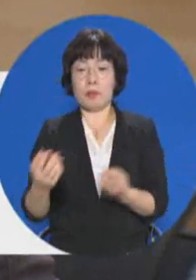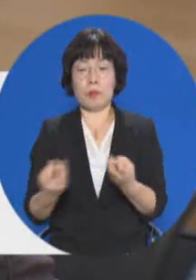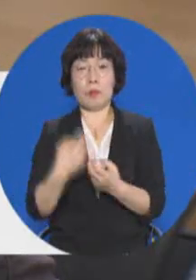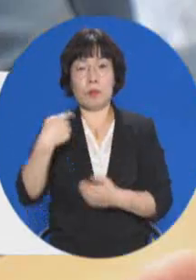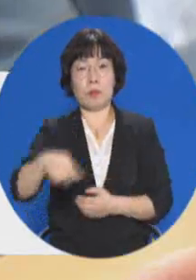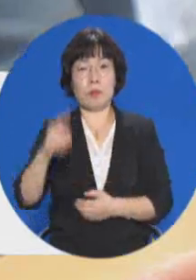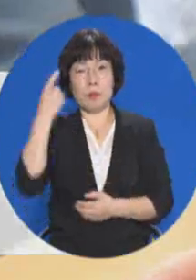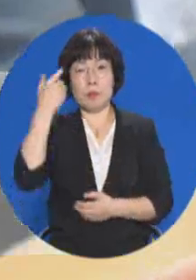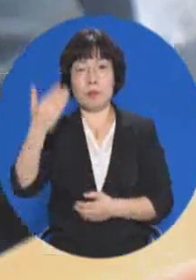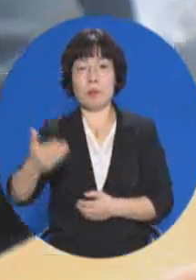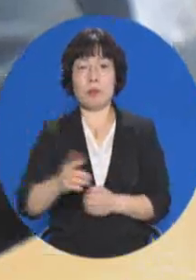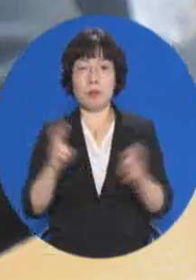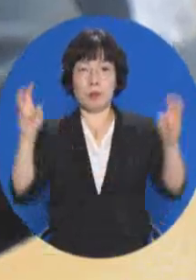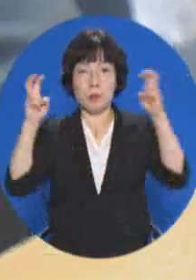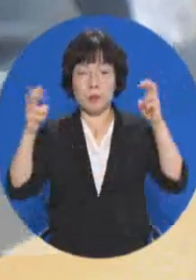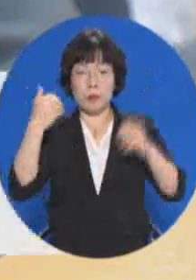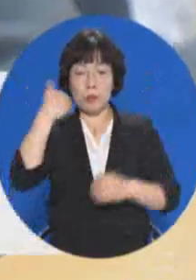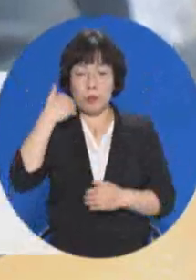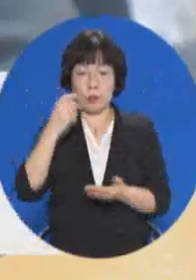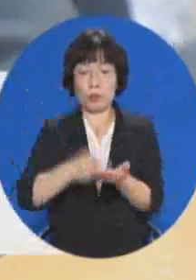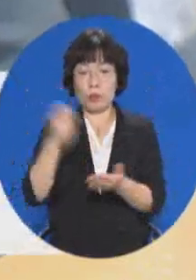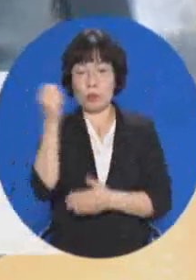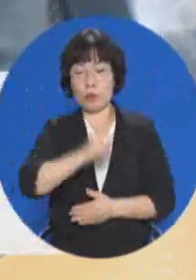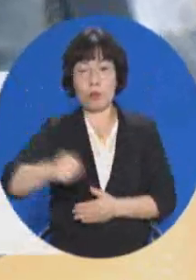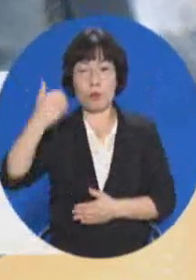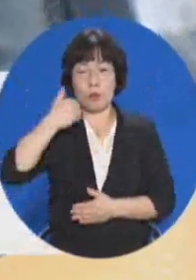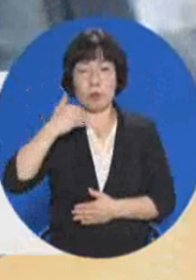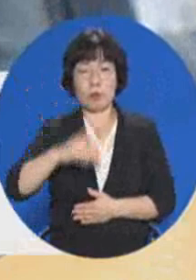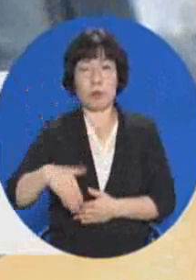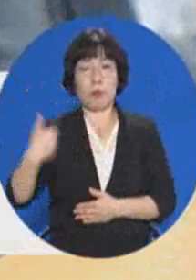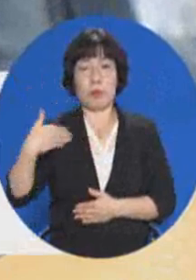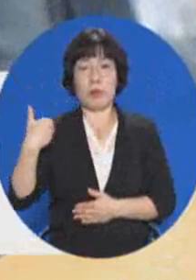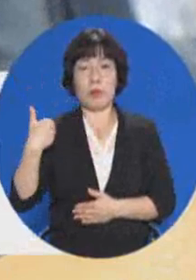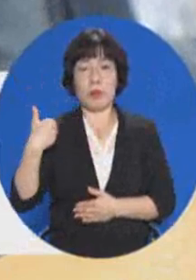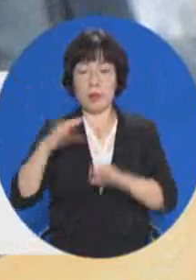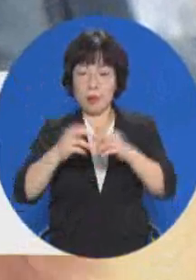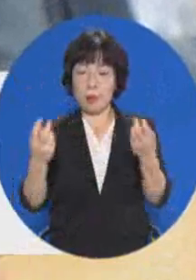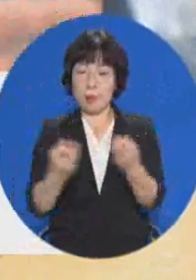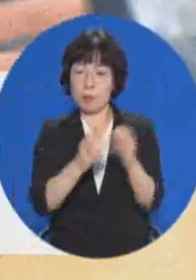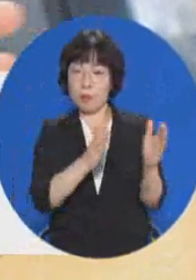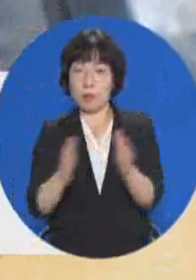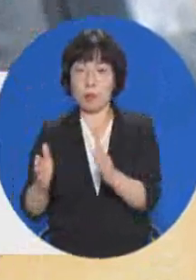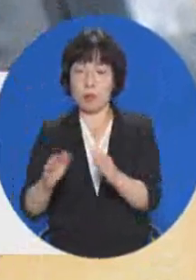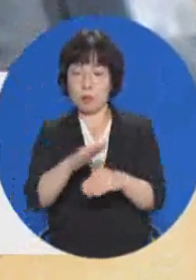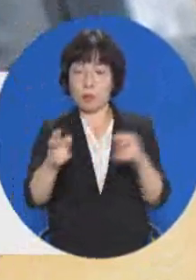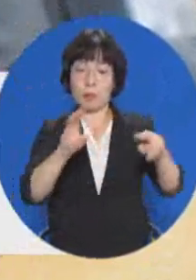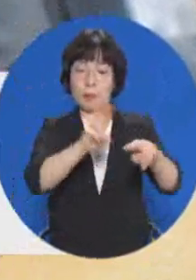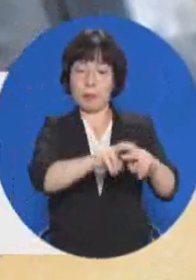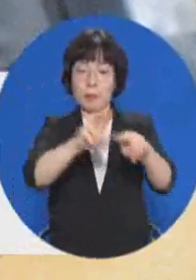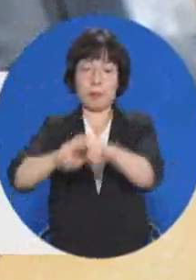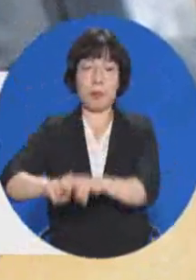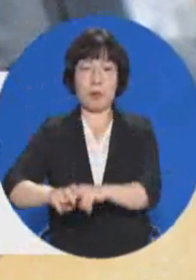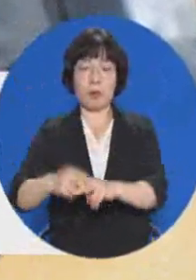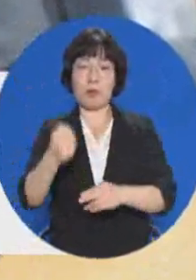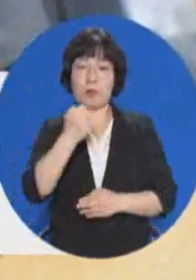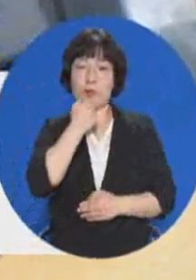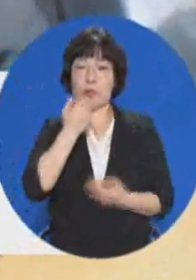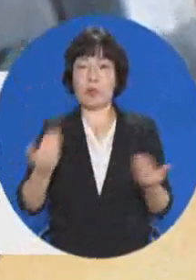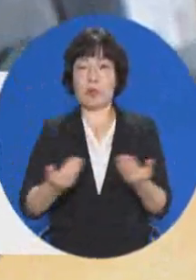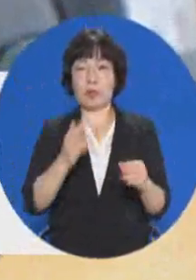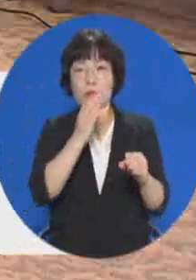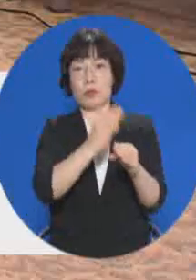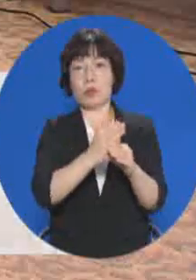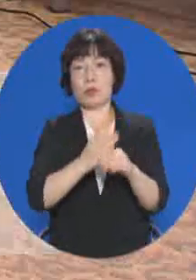됩니까? 어떤 기업체들이 범죄를 저질렀는지 그것도 알지도 못하고 대책을 세운다? 우리가 지금 여기 앉아서 웃기는 짓을 하고 있다는 생각이